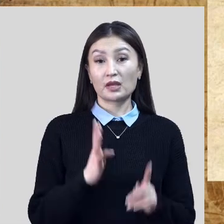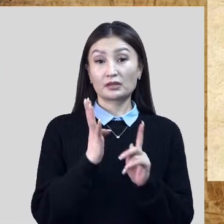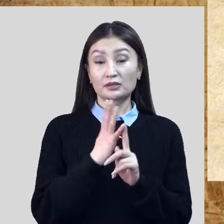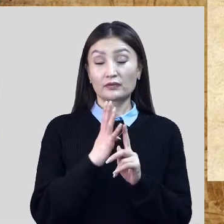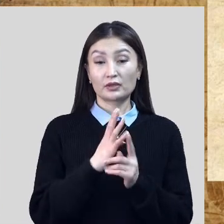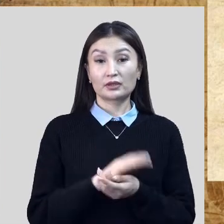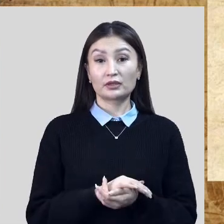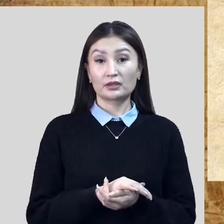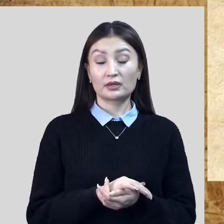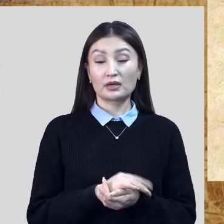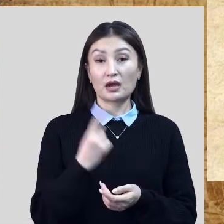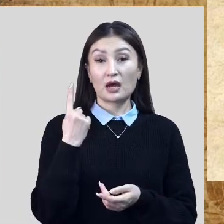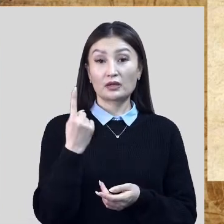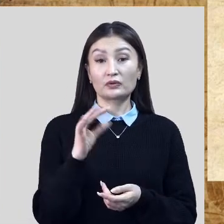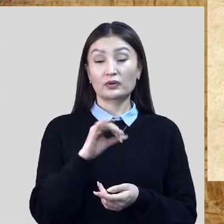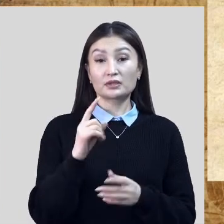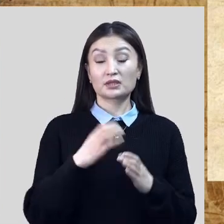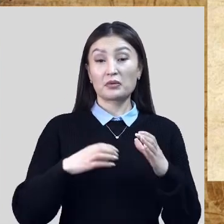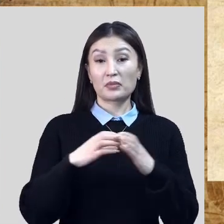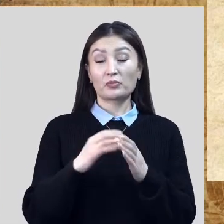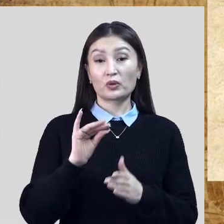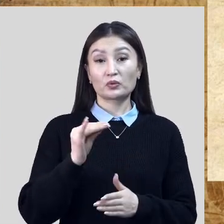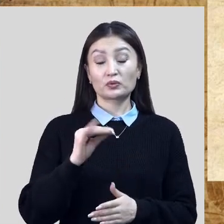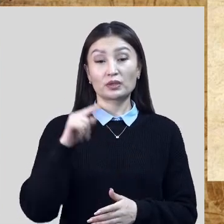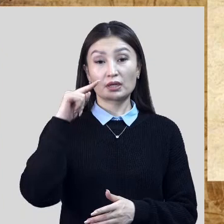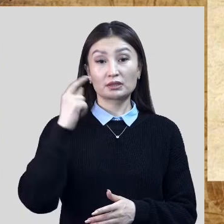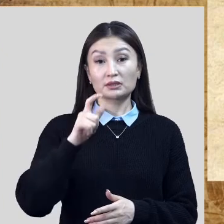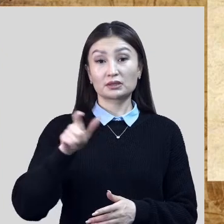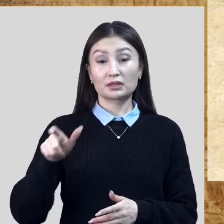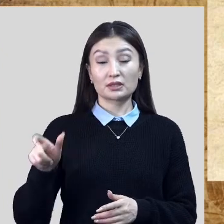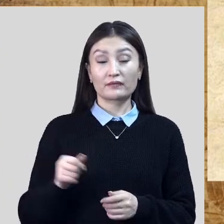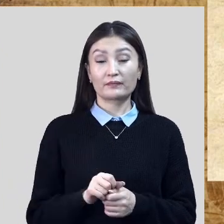Четвертый вопрос. Одно из племен южных кыргызов.